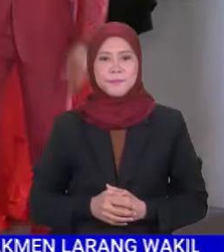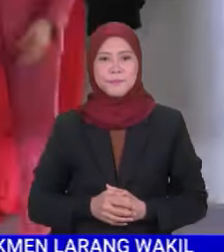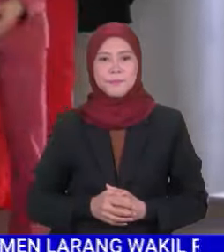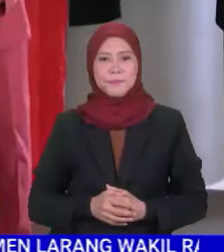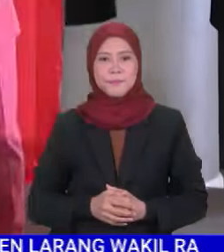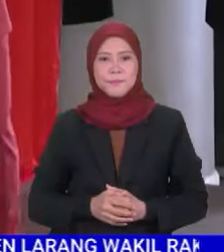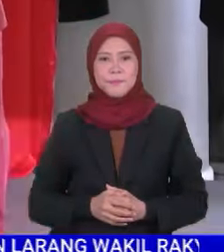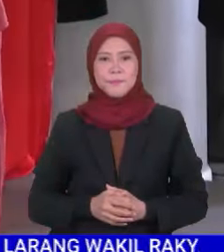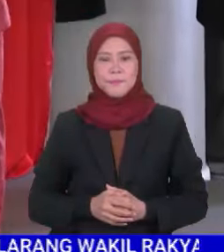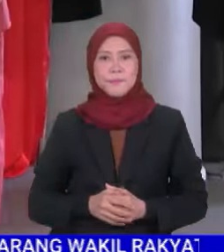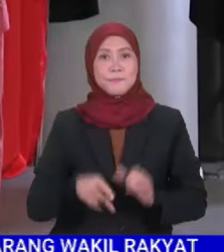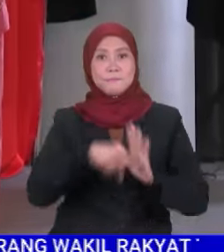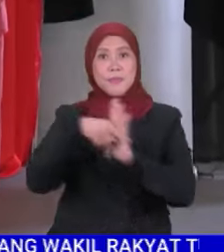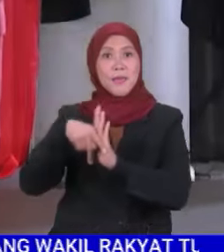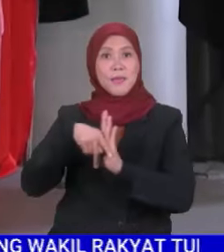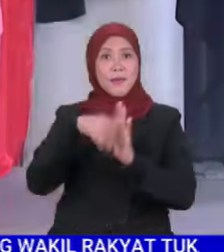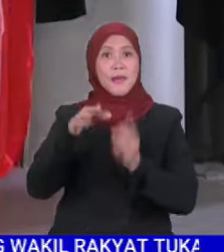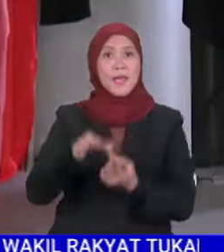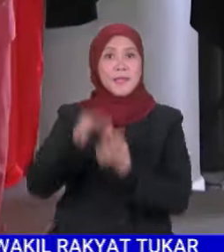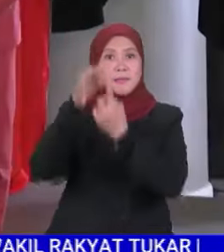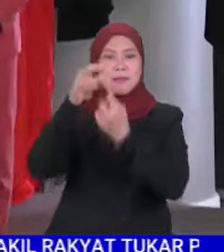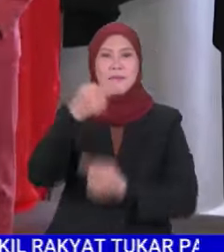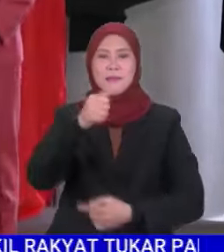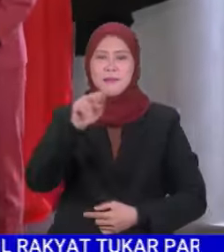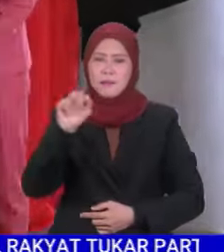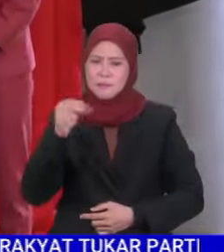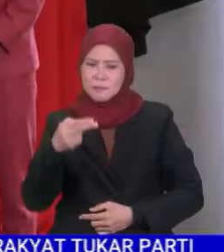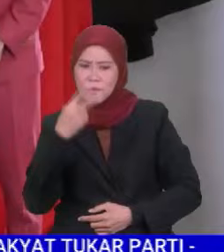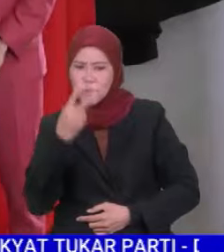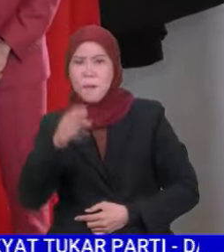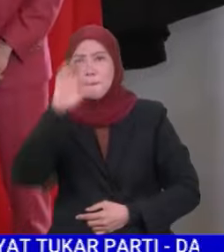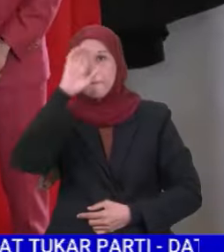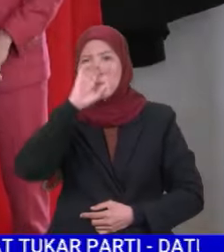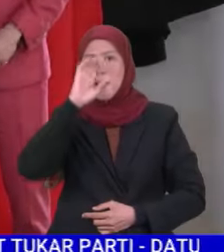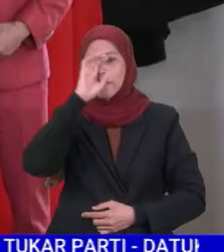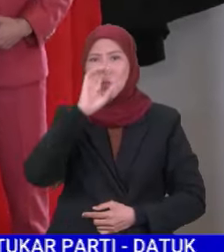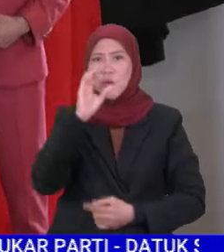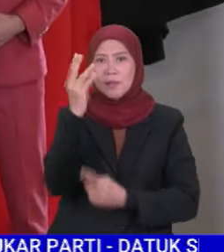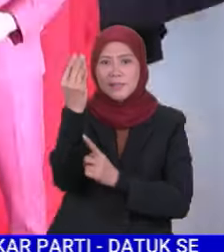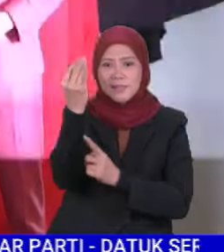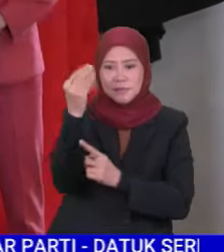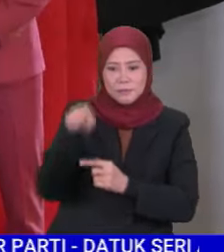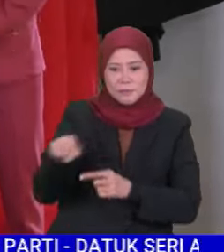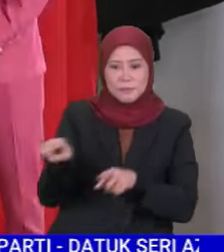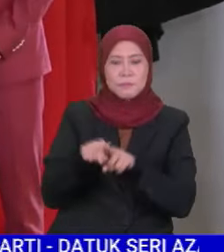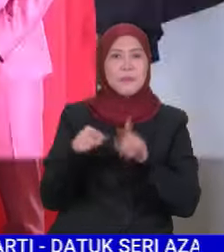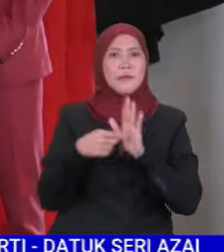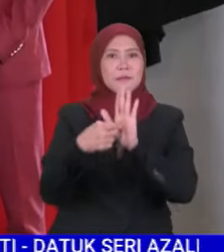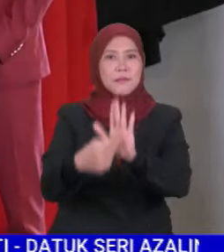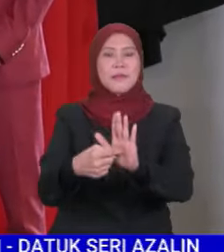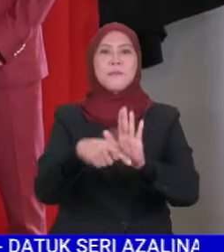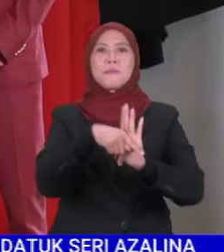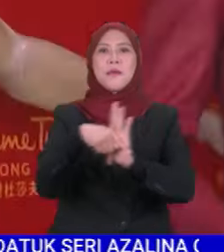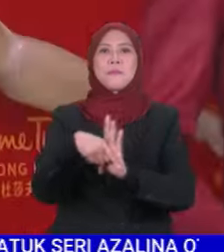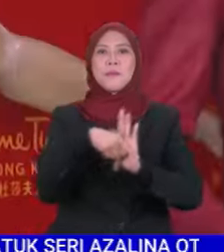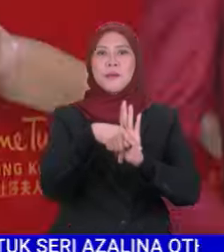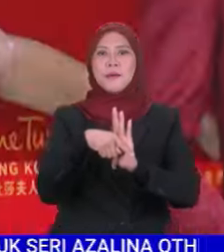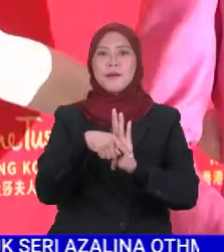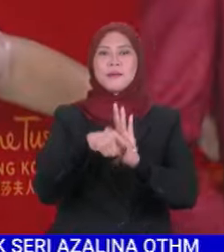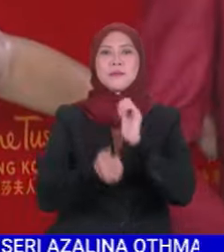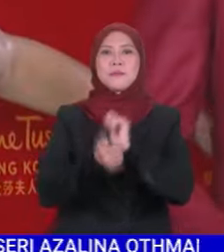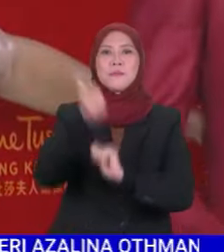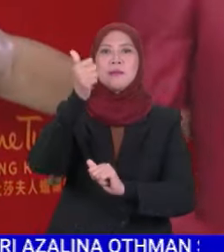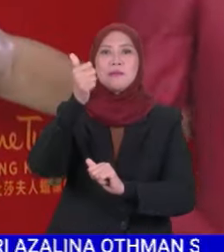sementara itu pada pameran khas tersebut hanya turu menyempatkan patung lilin Datuk Lee Chong Wei yang bakal dipaparkan di zone The